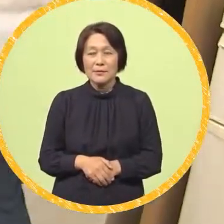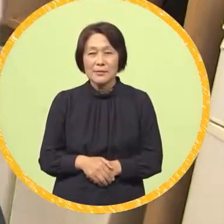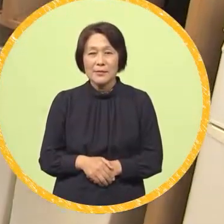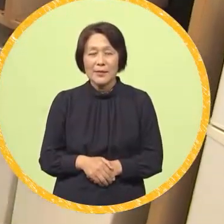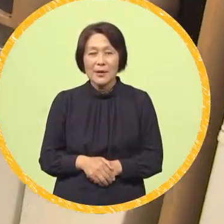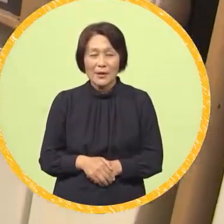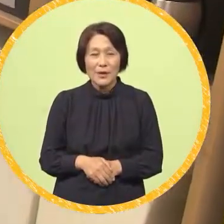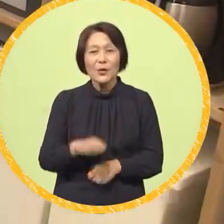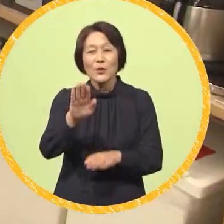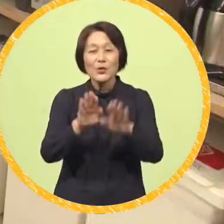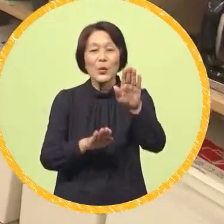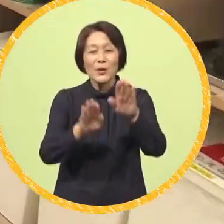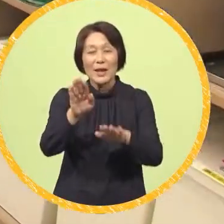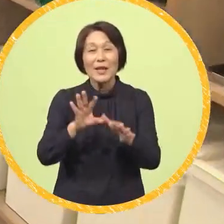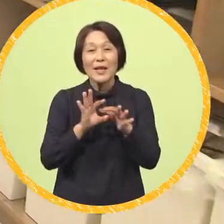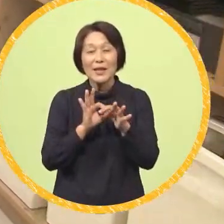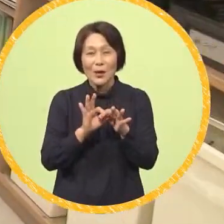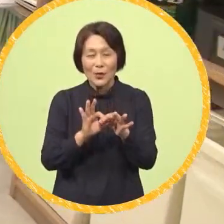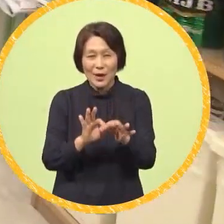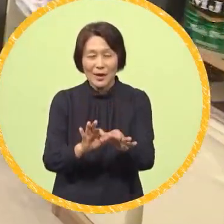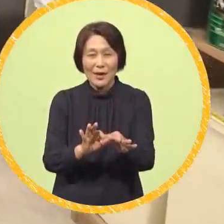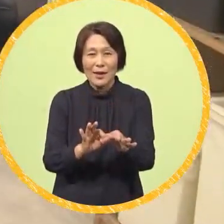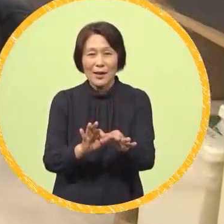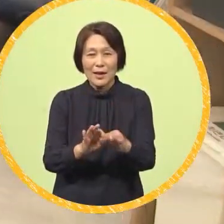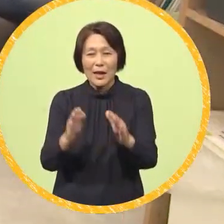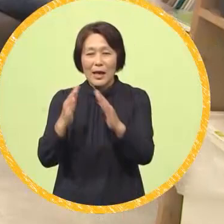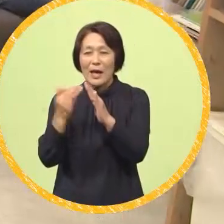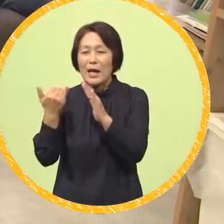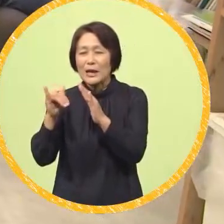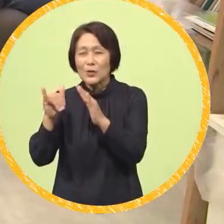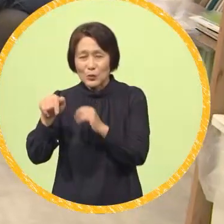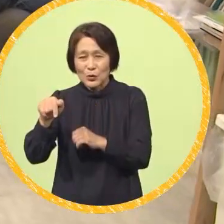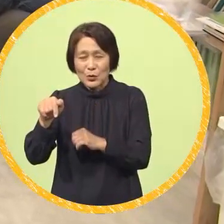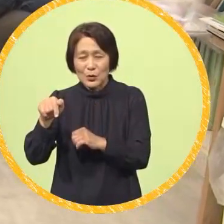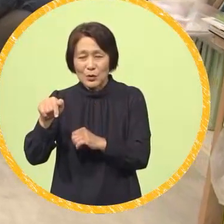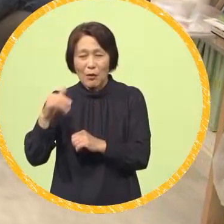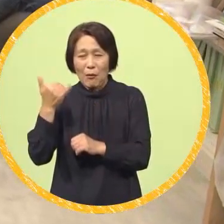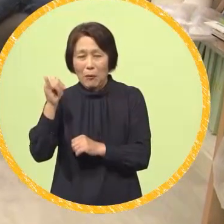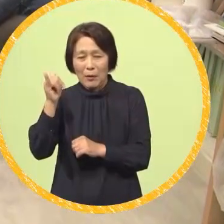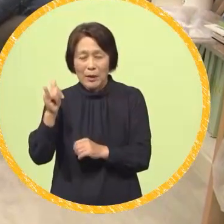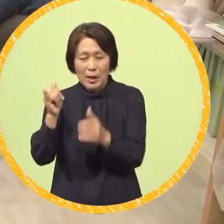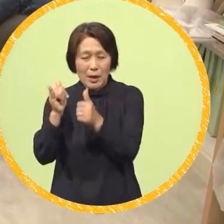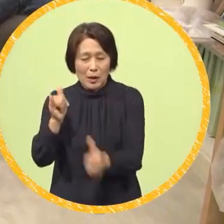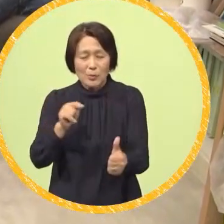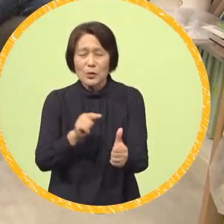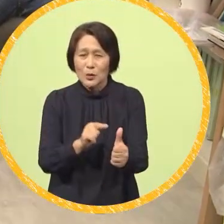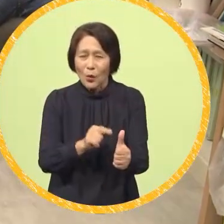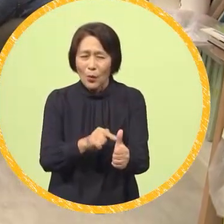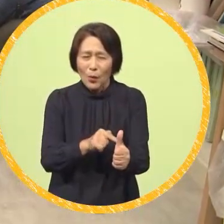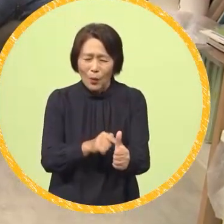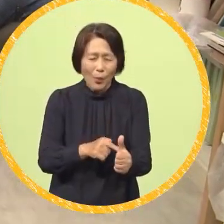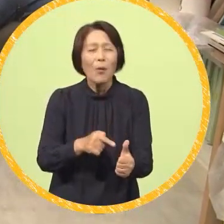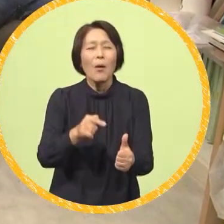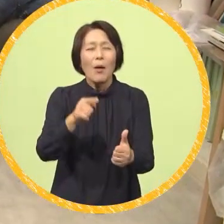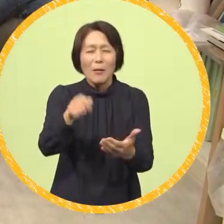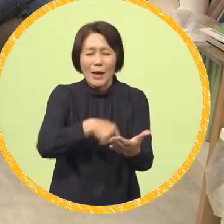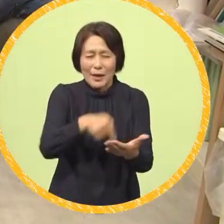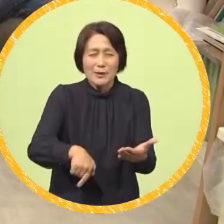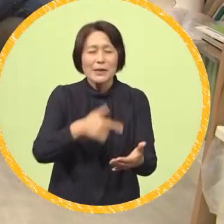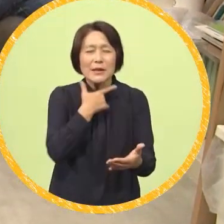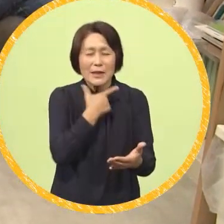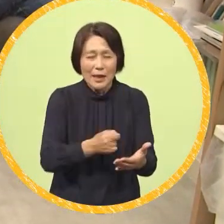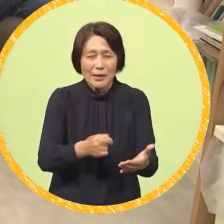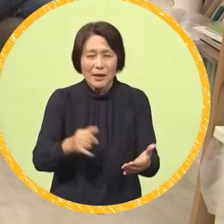まあ、そんな状態だったんで、まあ、家族としては多分息子なんとかしたいっていう気持ちでご相談に行った